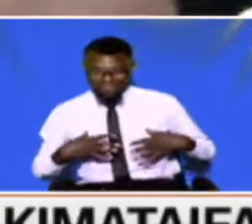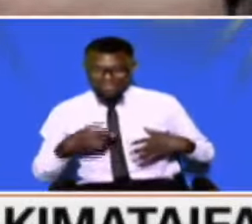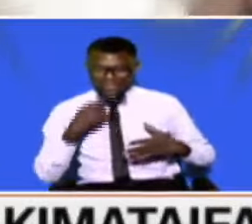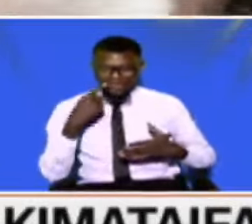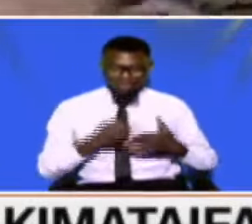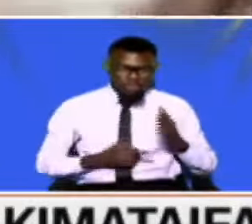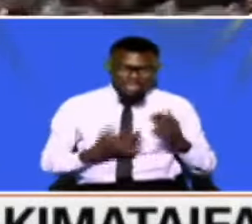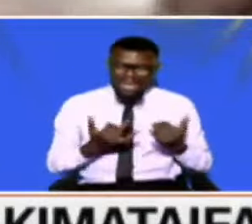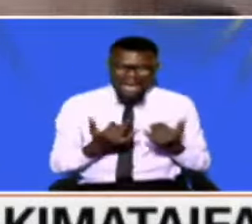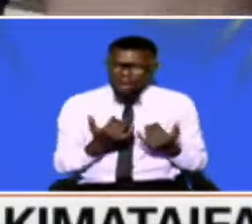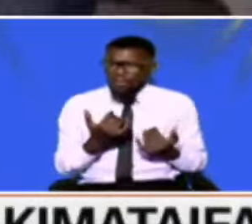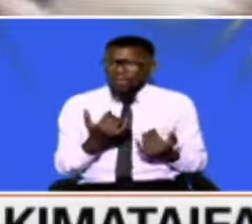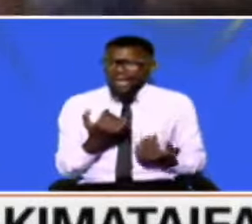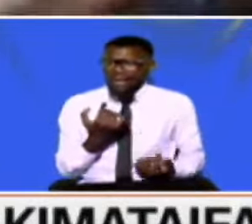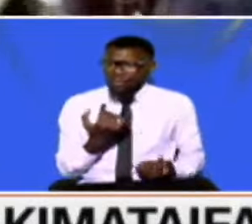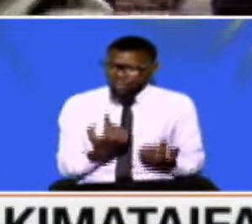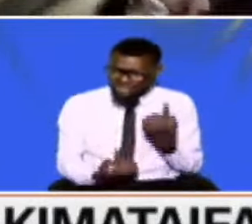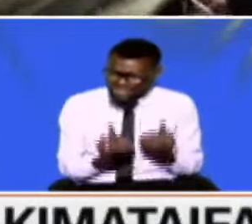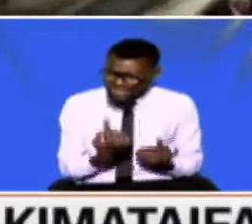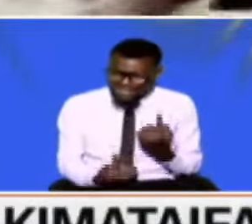is boiling nicely.